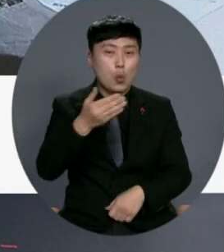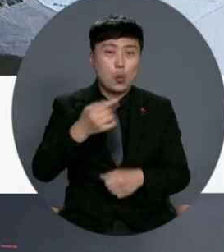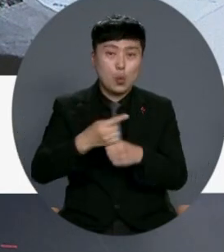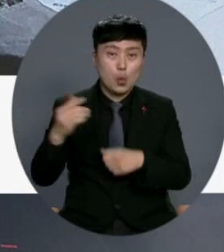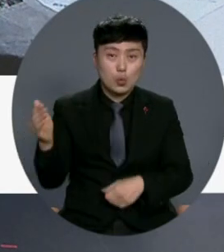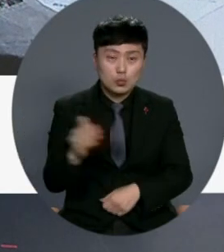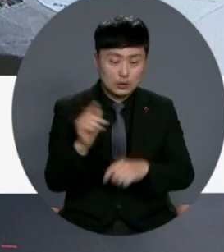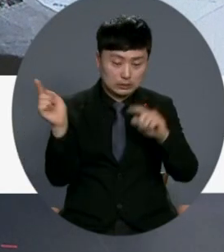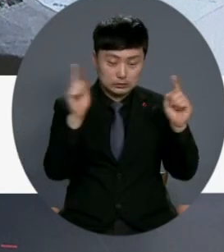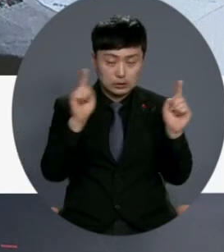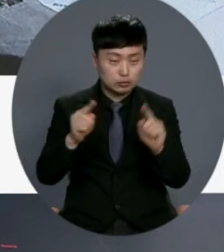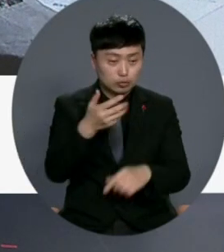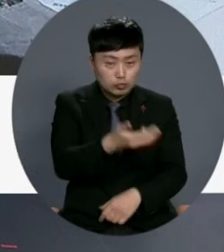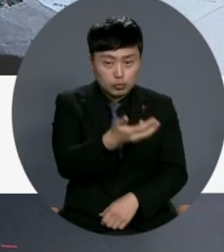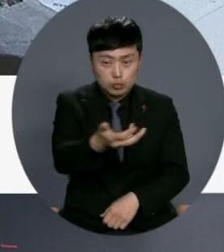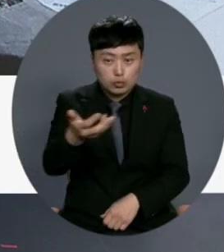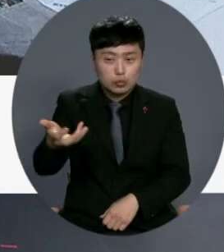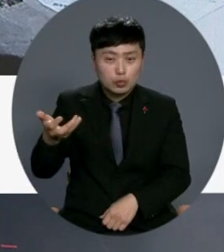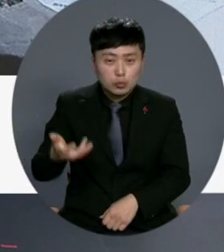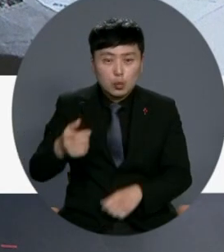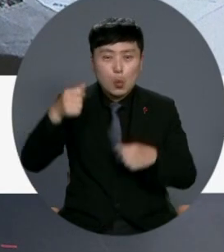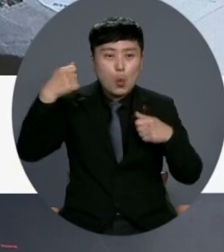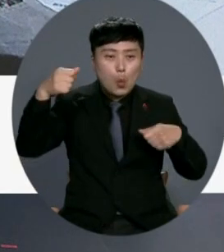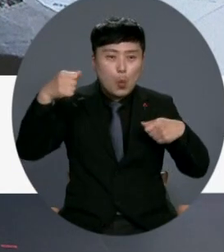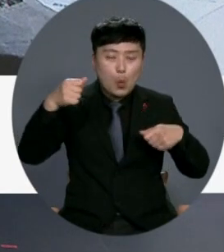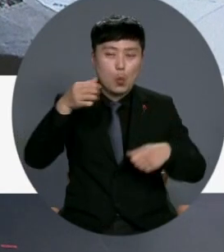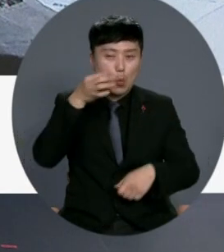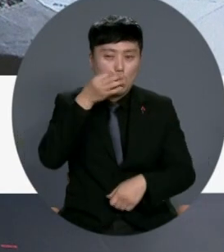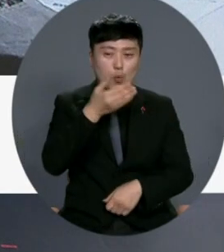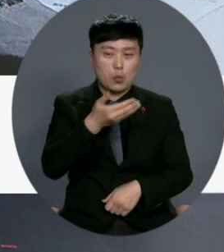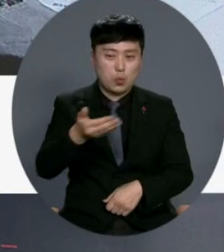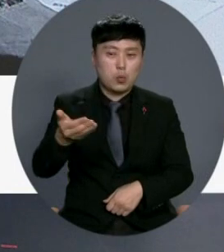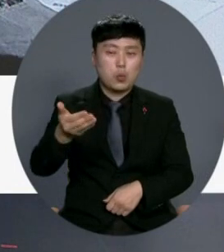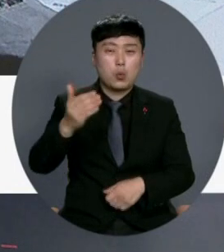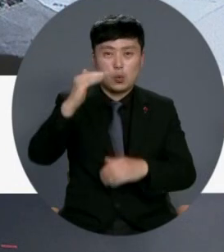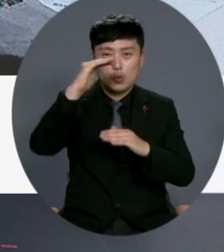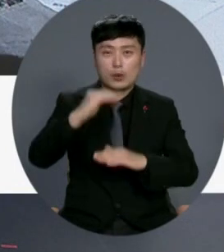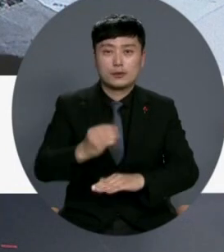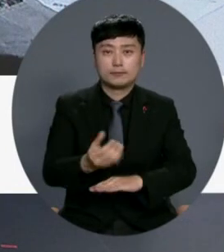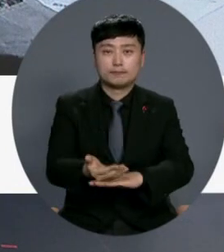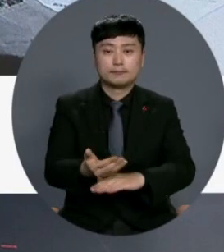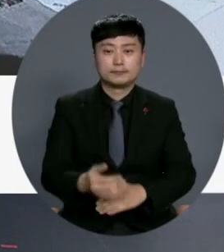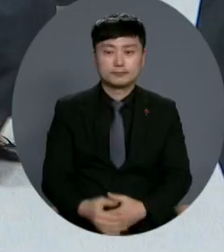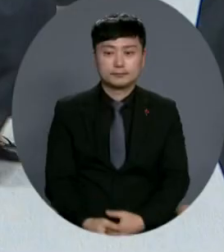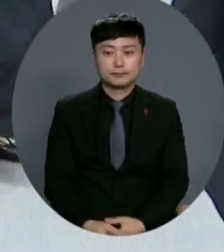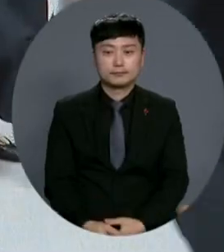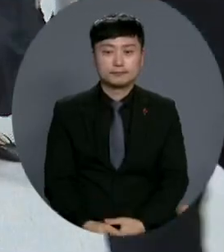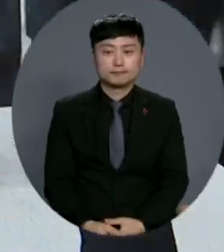내년부터는 전국으로 공연을 확대할 계획입니다. 이상원 기자가 보도합니다.